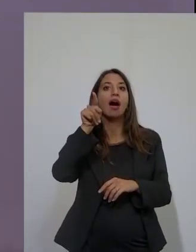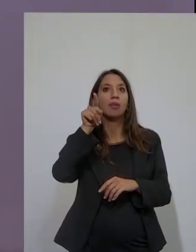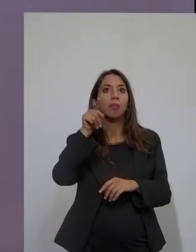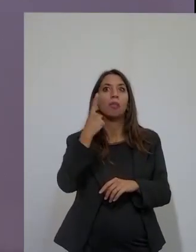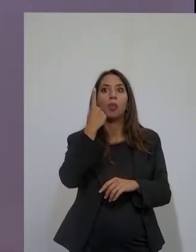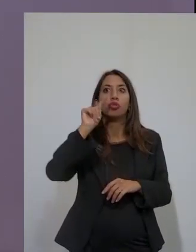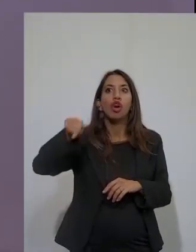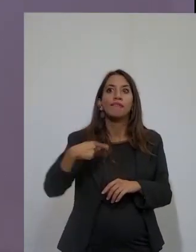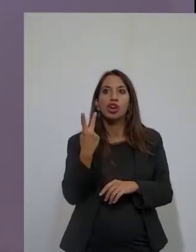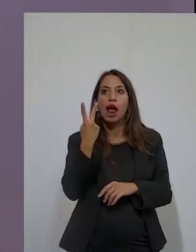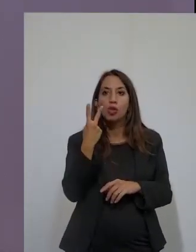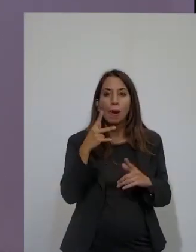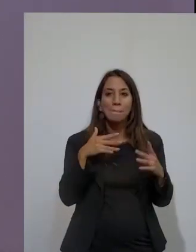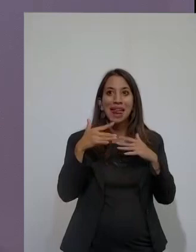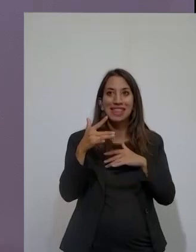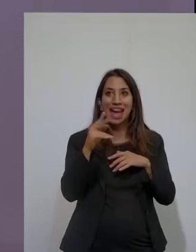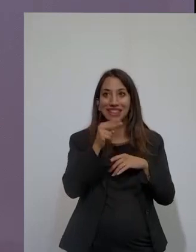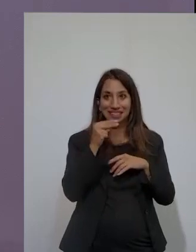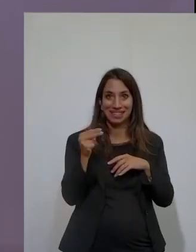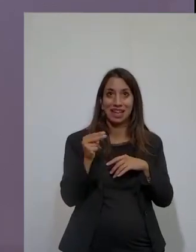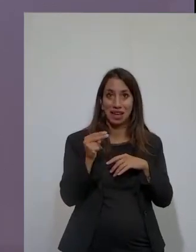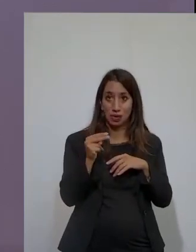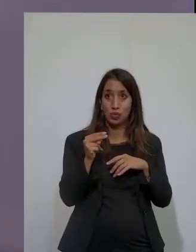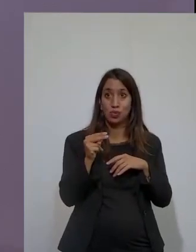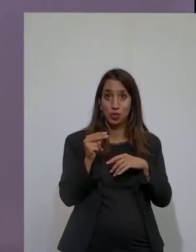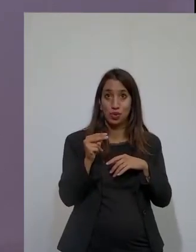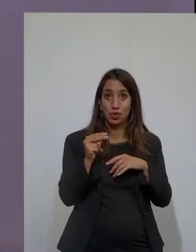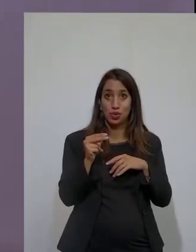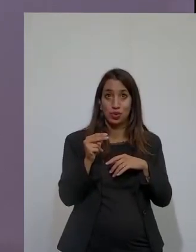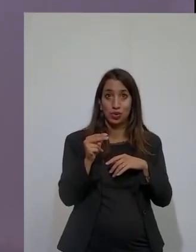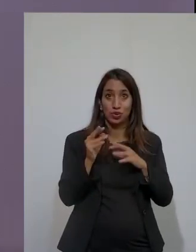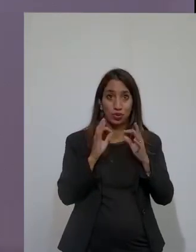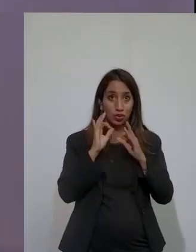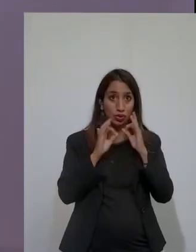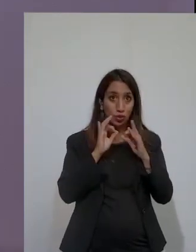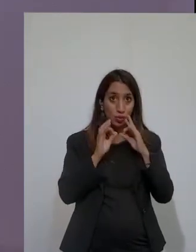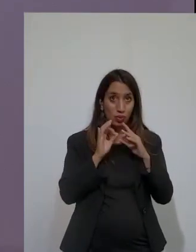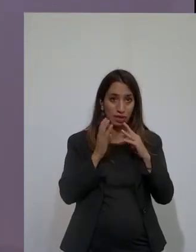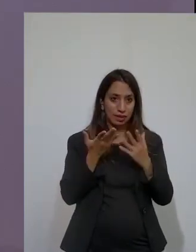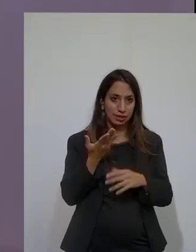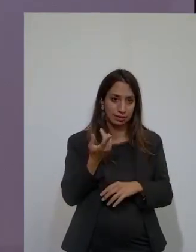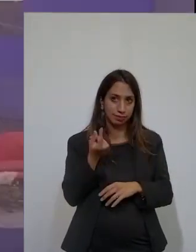1,2 miliardi di euro. Stiamo parlando quindi di importi